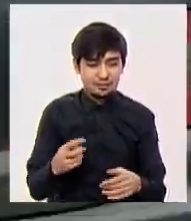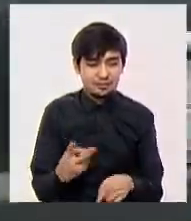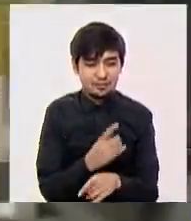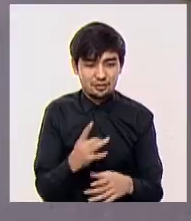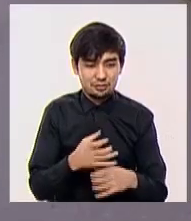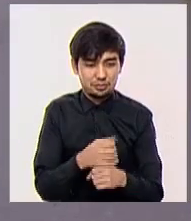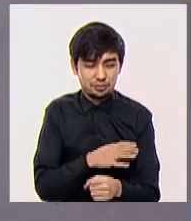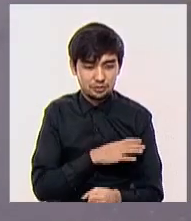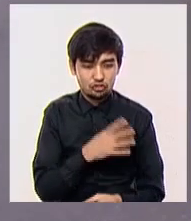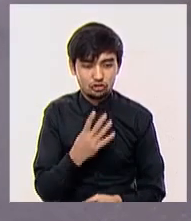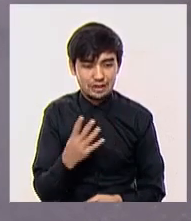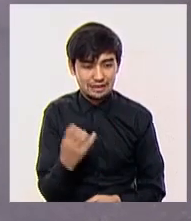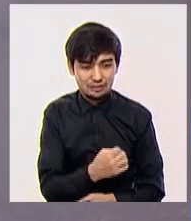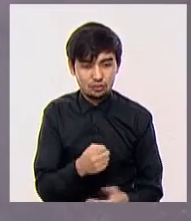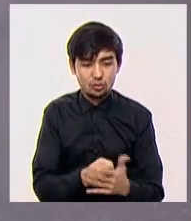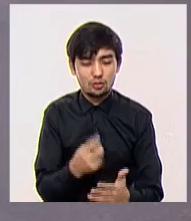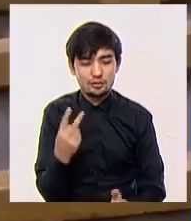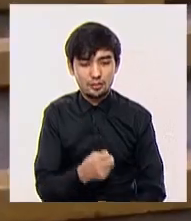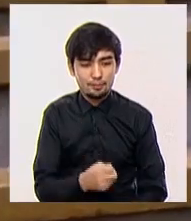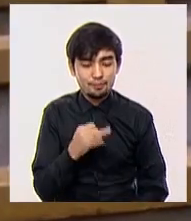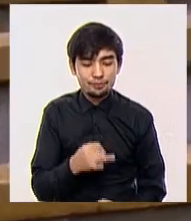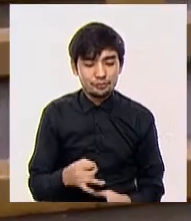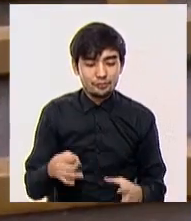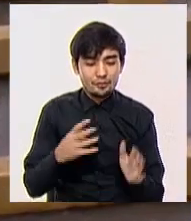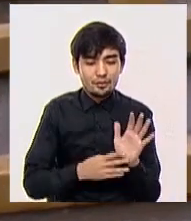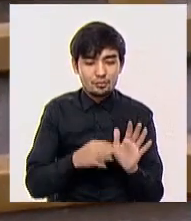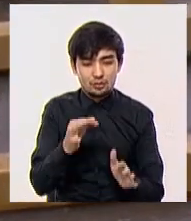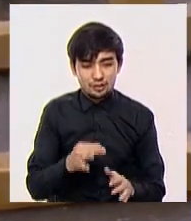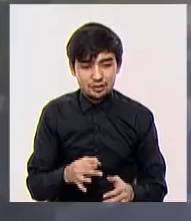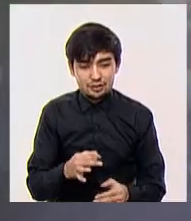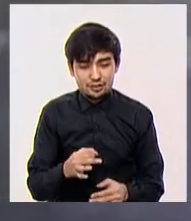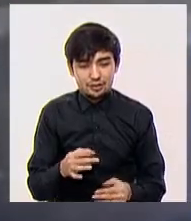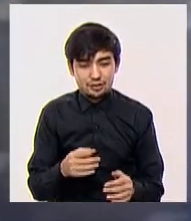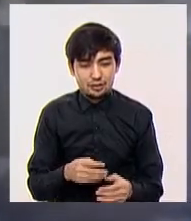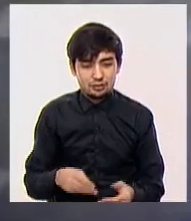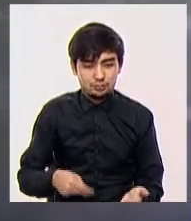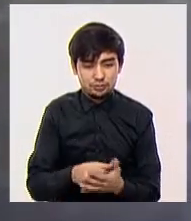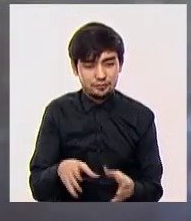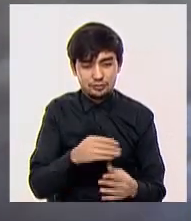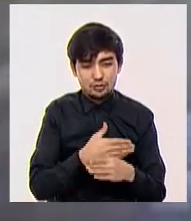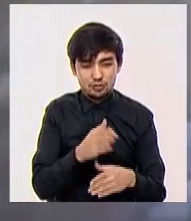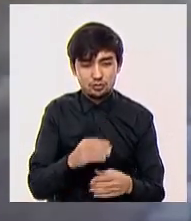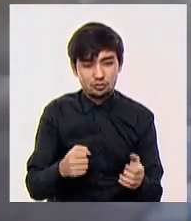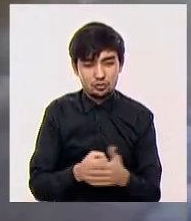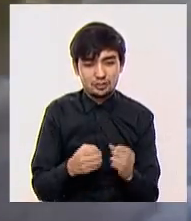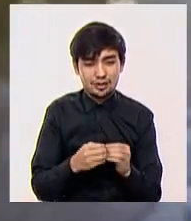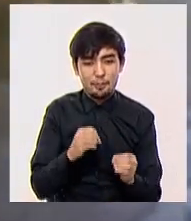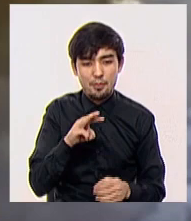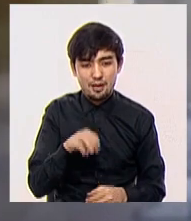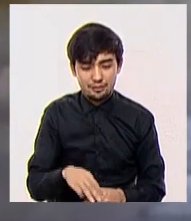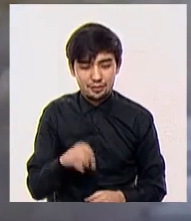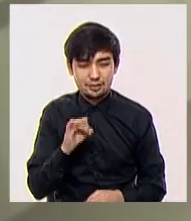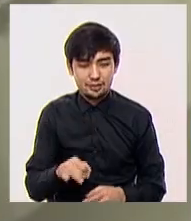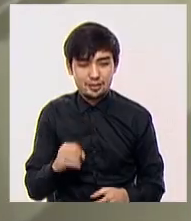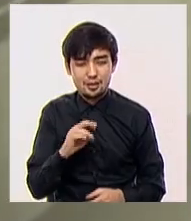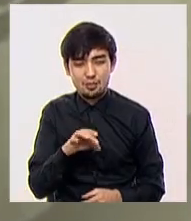с 4 недель до 2. А по 90% заявок возместят ущерб уже к 10 марта, пообещал аким. Также Ербулат